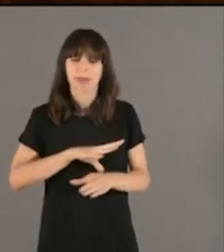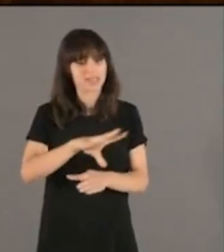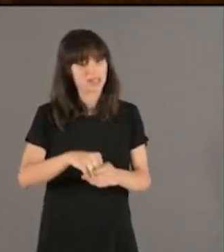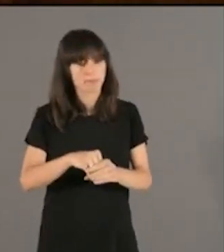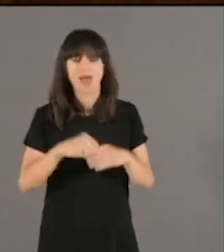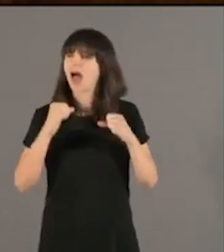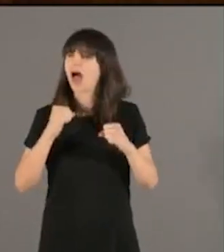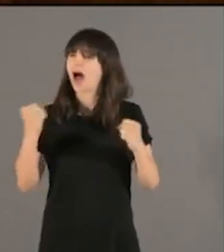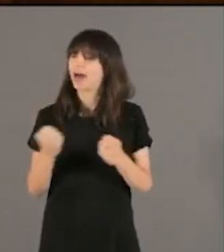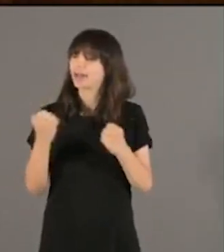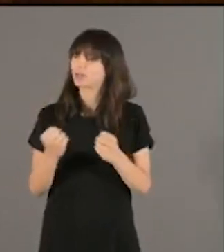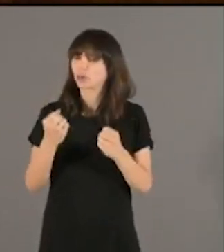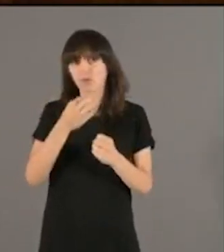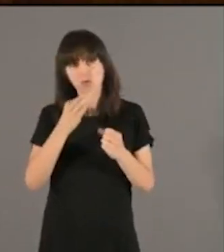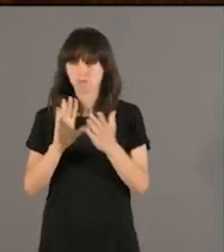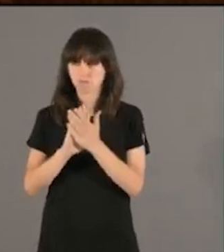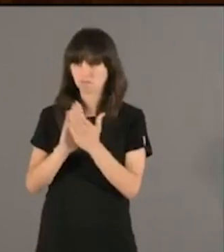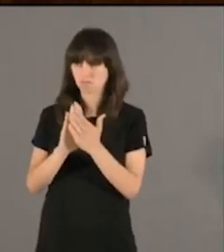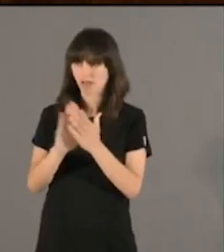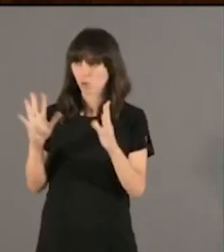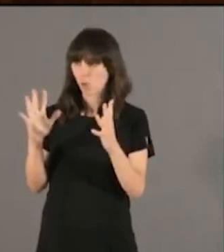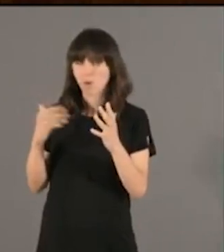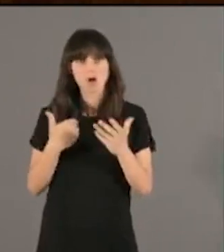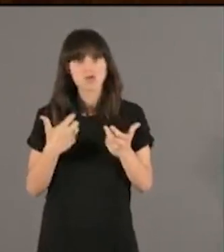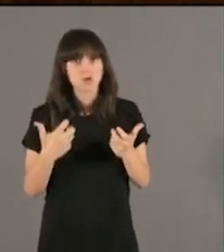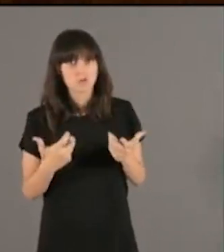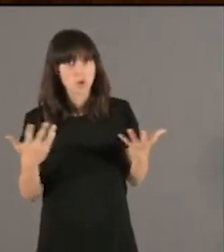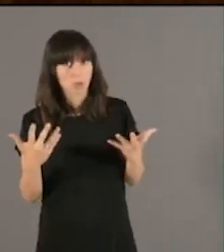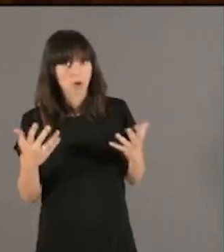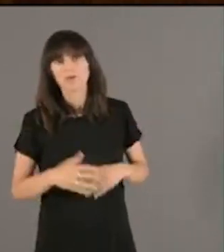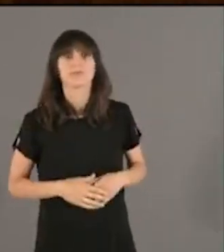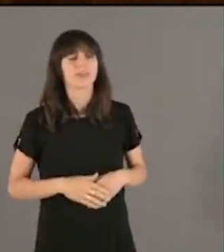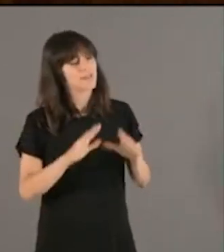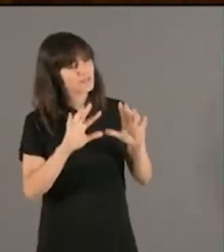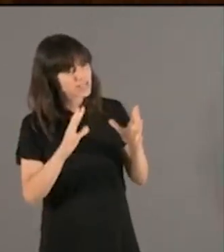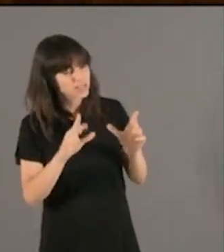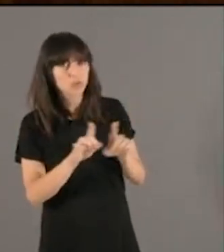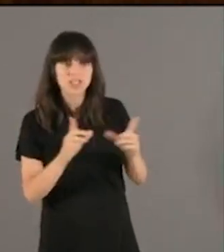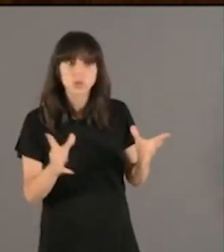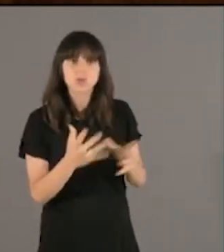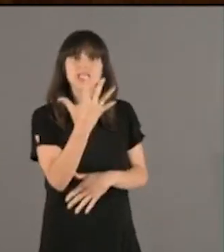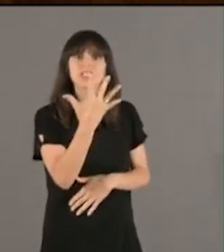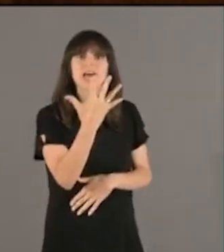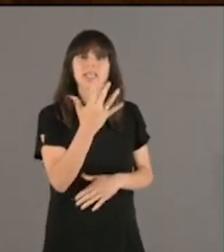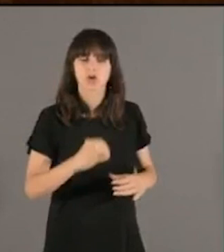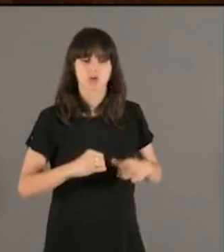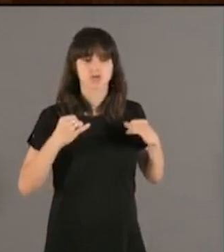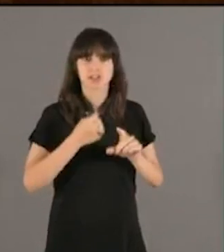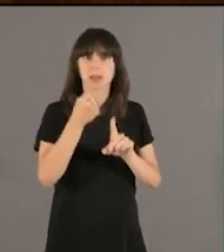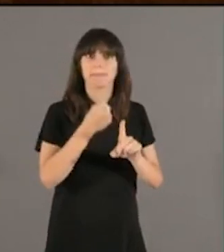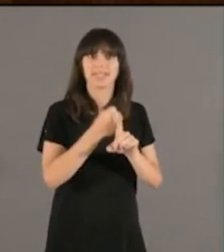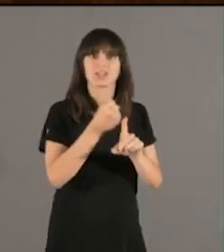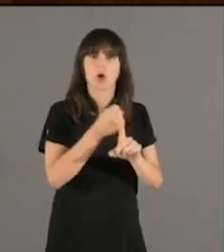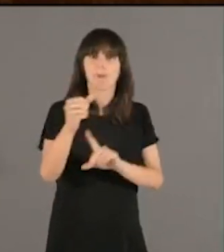in fine. Moi, je tiens à féliciter et à soutenir les 5 jeunes militants patriotes de Défends